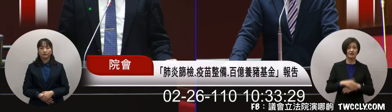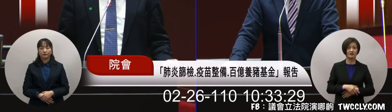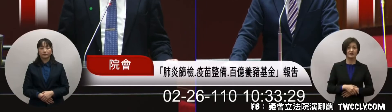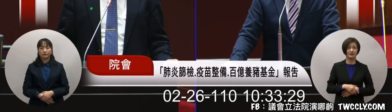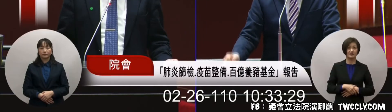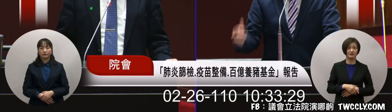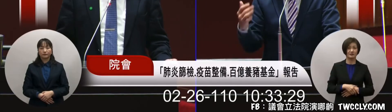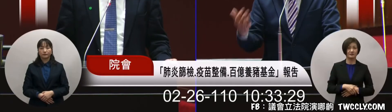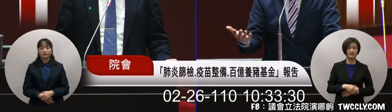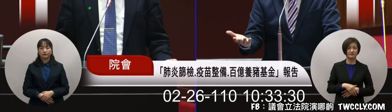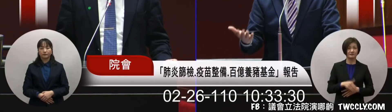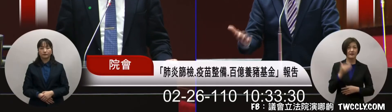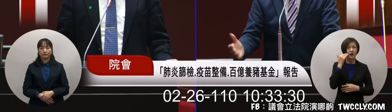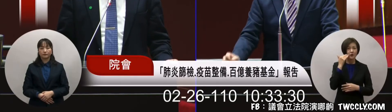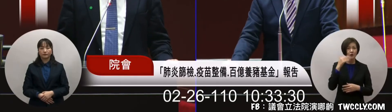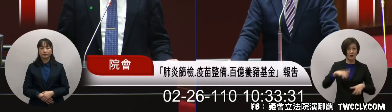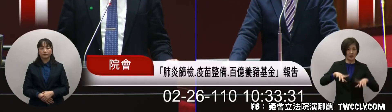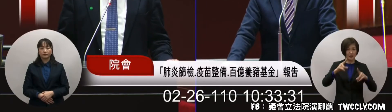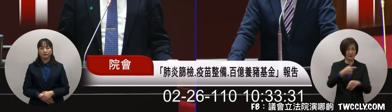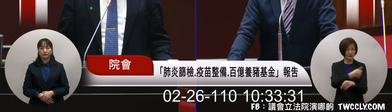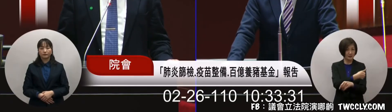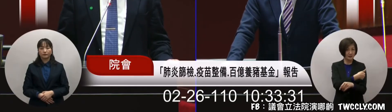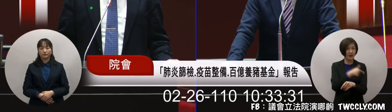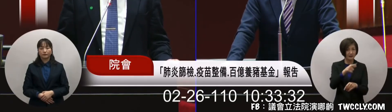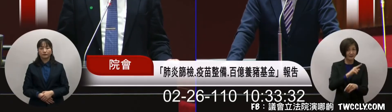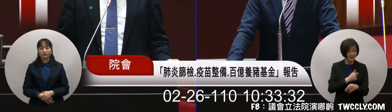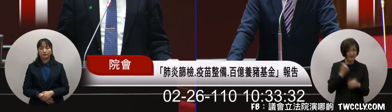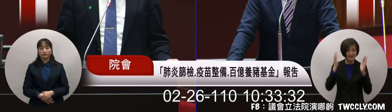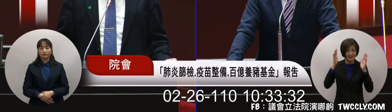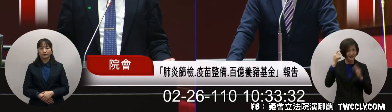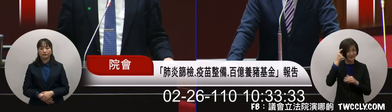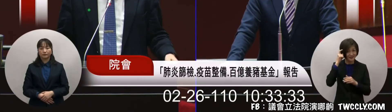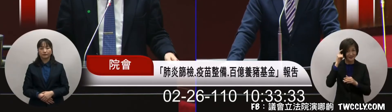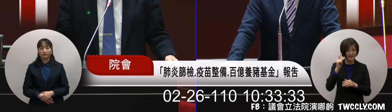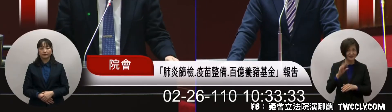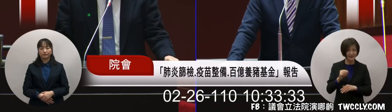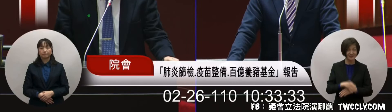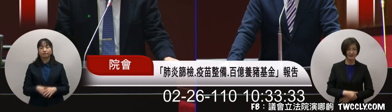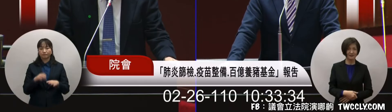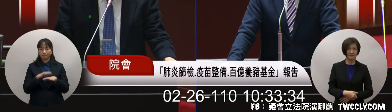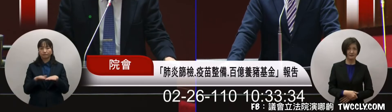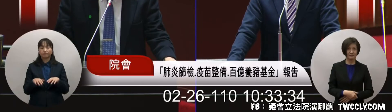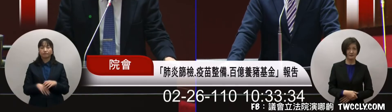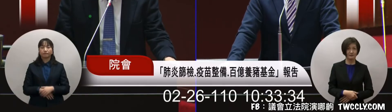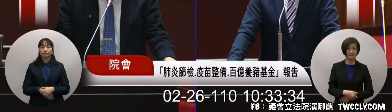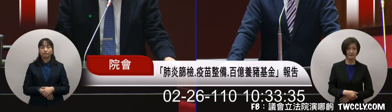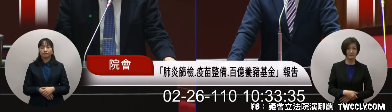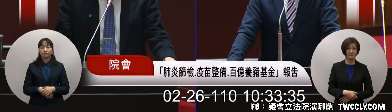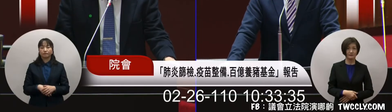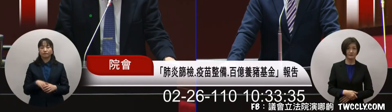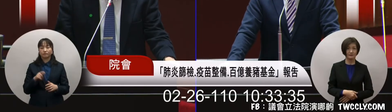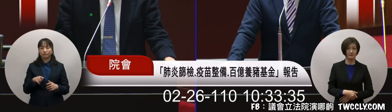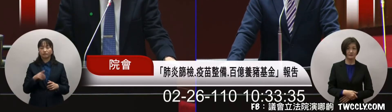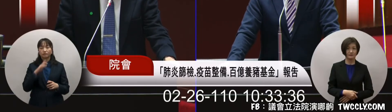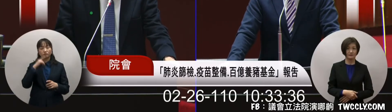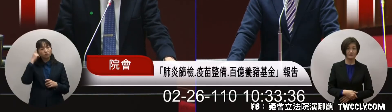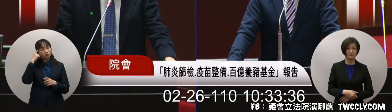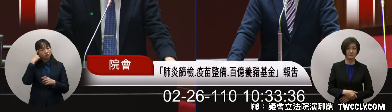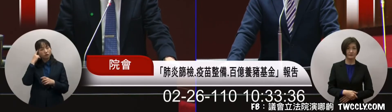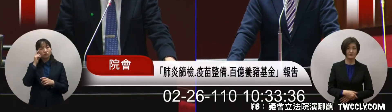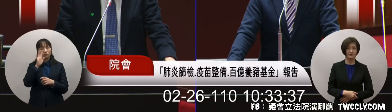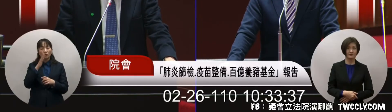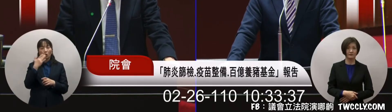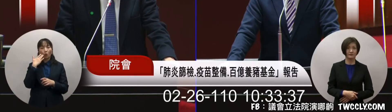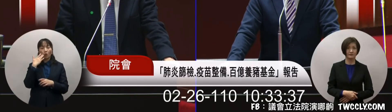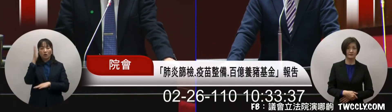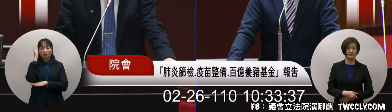间，如果率先施打这件事情，您会不会认真再考虑一下呢？ 会，其实也是相对来思考，就是说